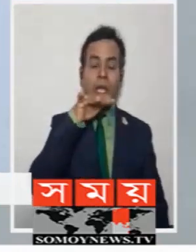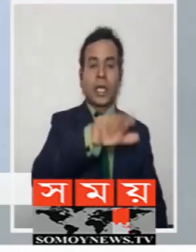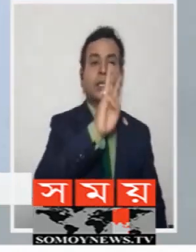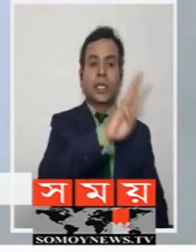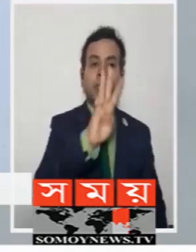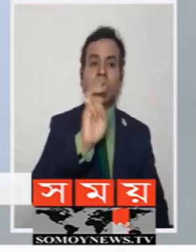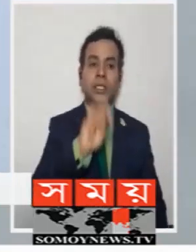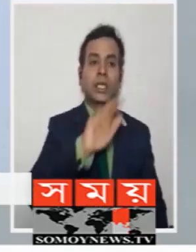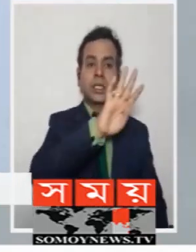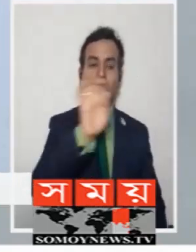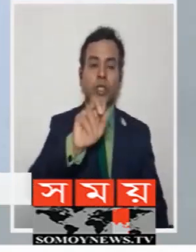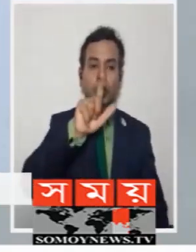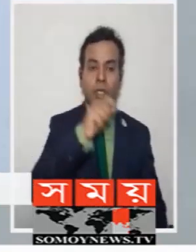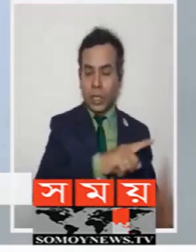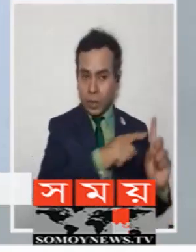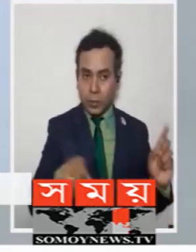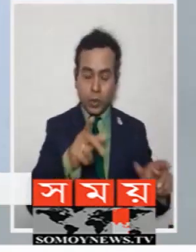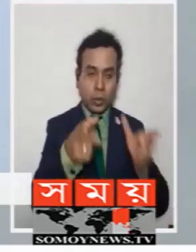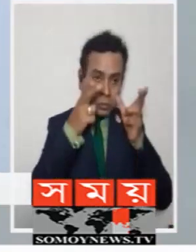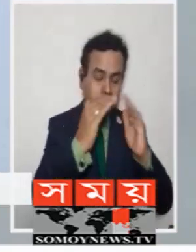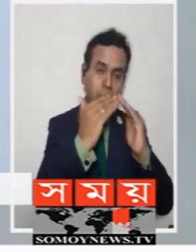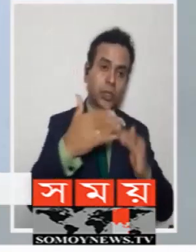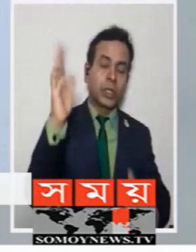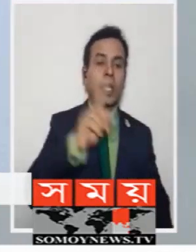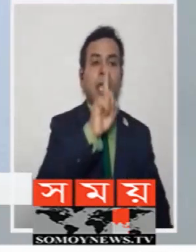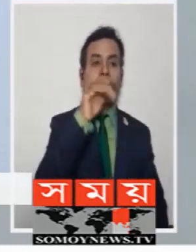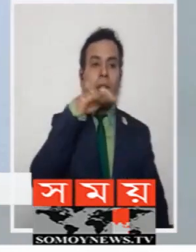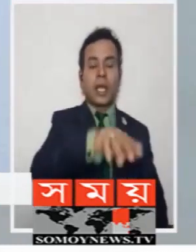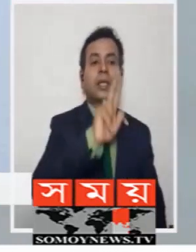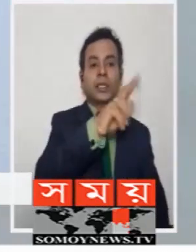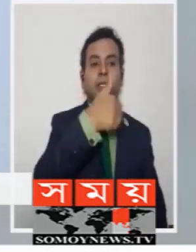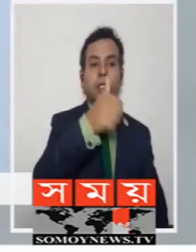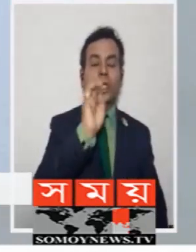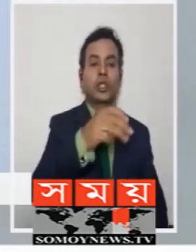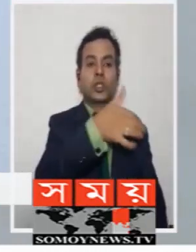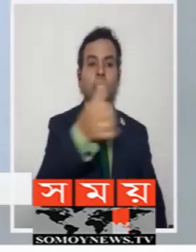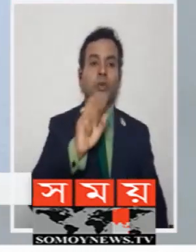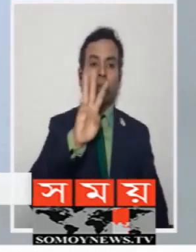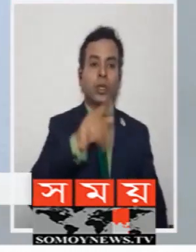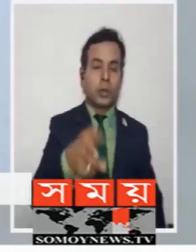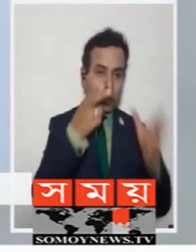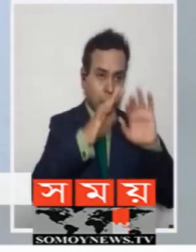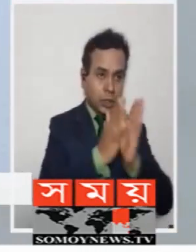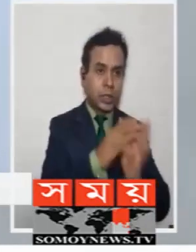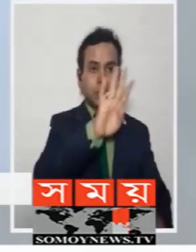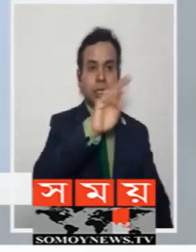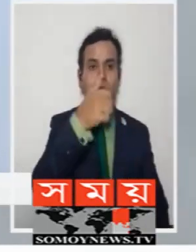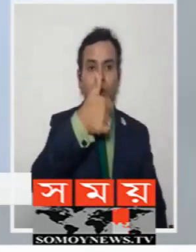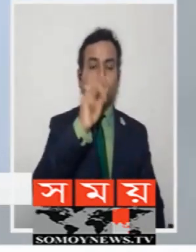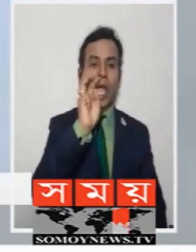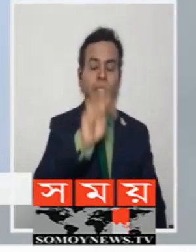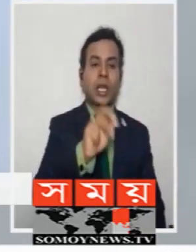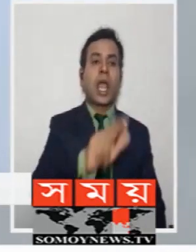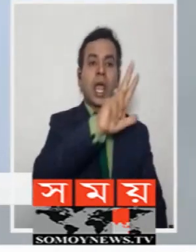1,86,665 জন এবং বর্তমানে কোয়ারেন্টাইনে আছেন 46,805 জন। আমাদের সারা দেশে 64 জেলার সকল উপজেলা এবং